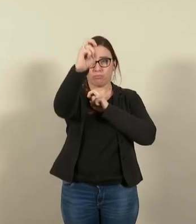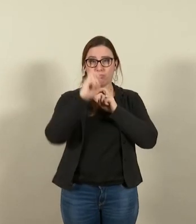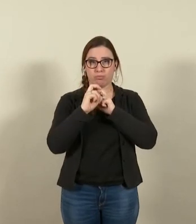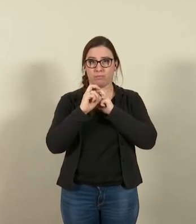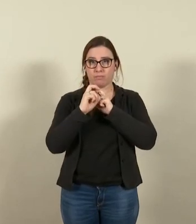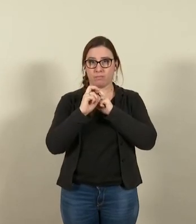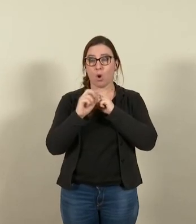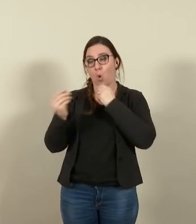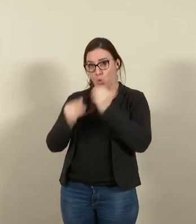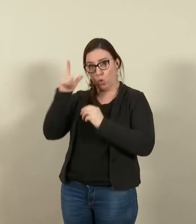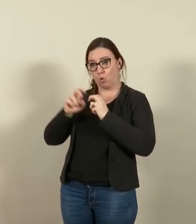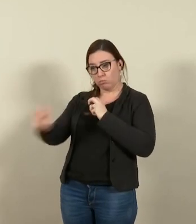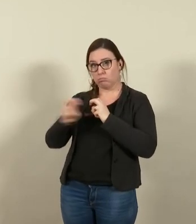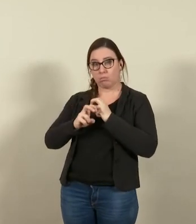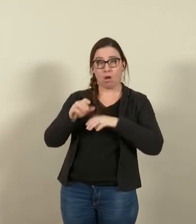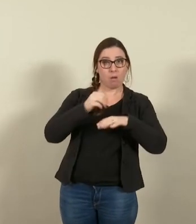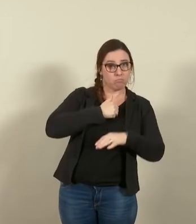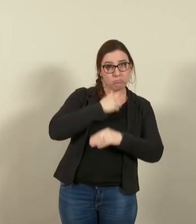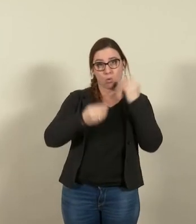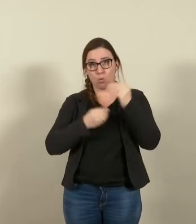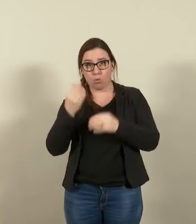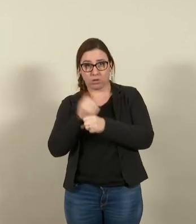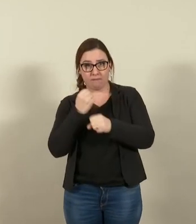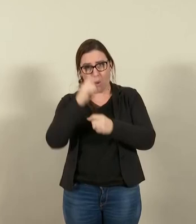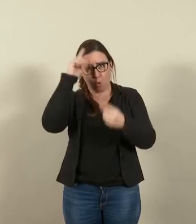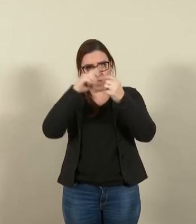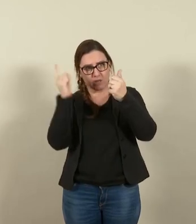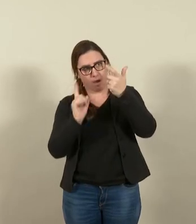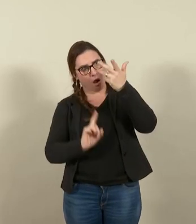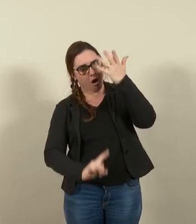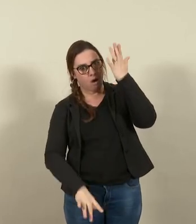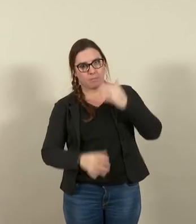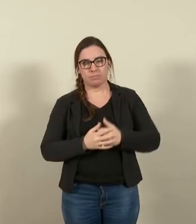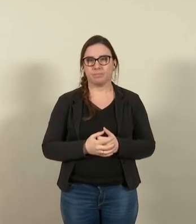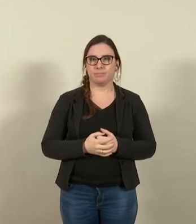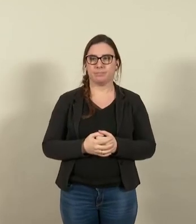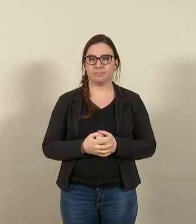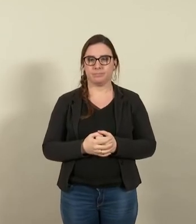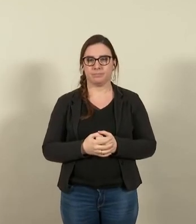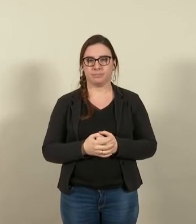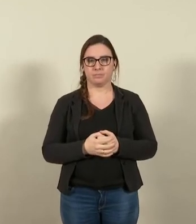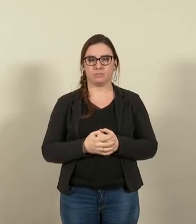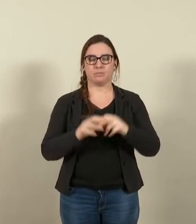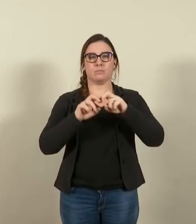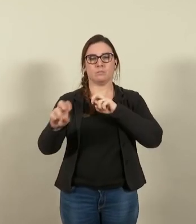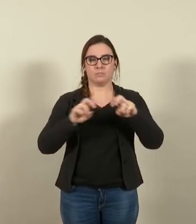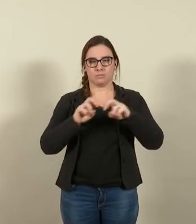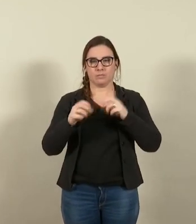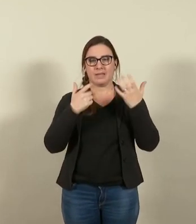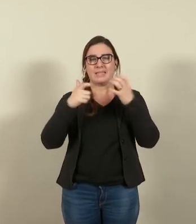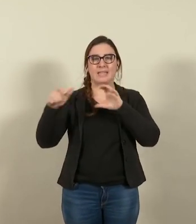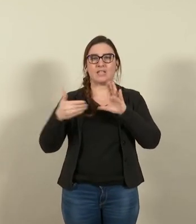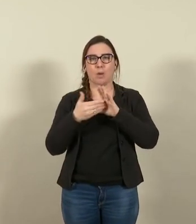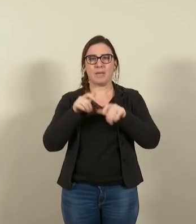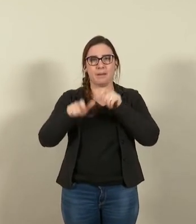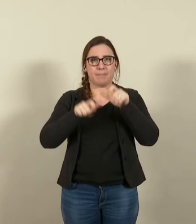Paris pour des raisons professionnelles ou personnelles les enjeux sont nombreux déplacement donc de 700000 habitants